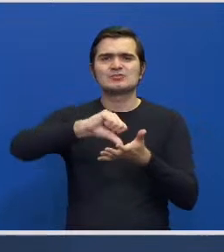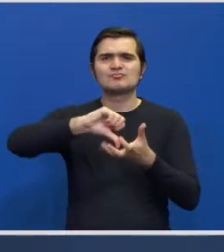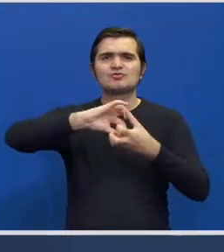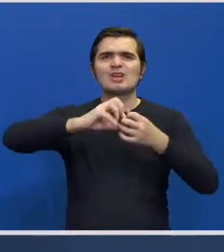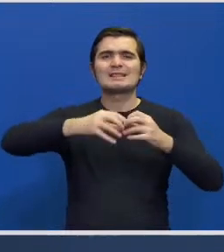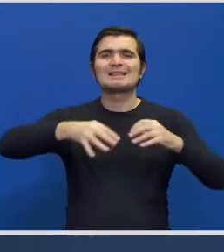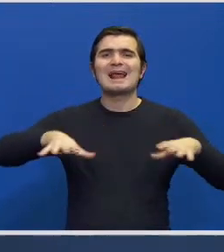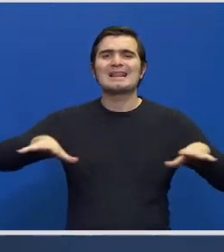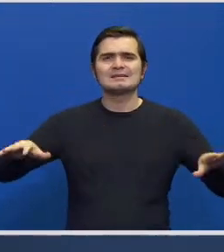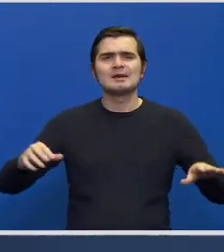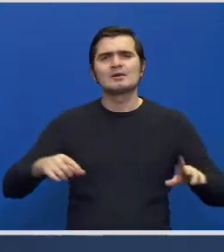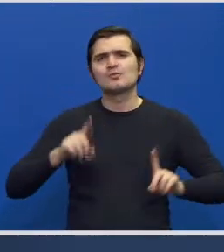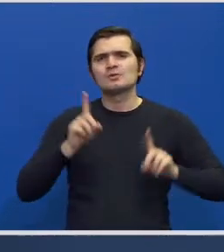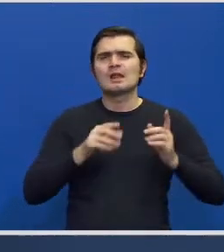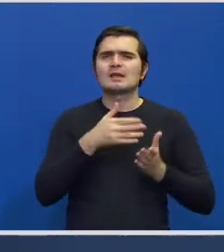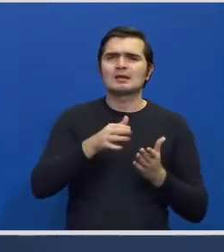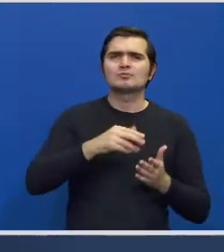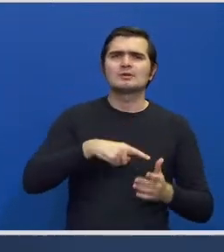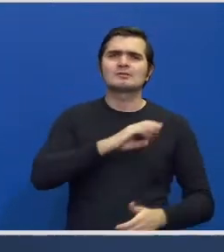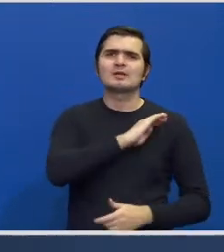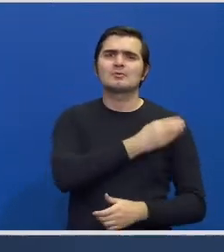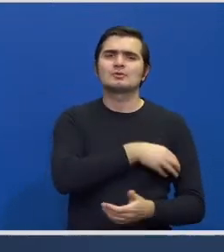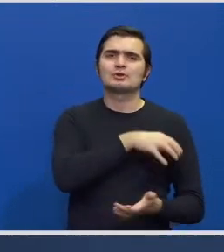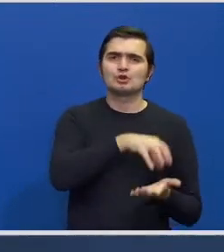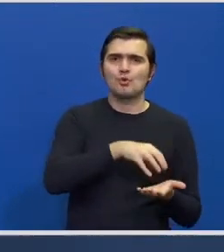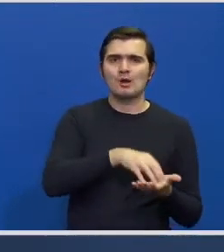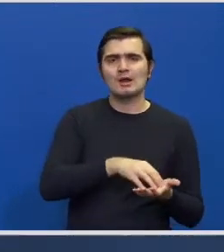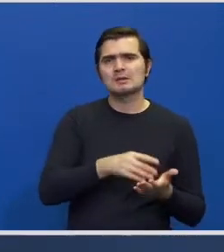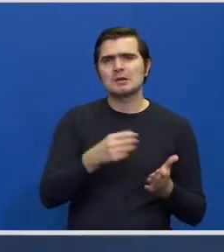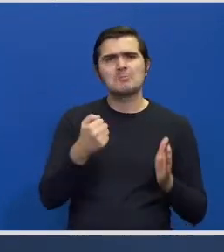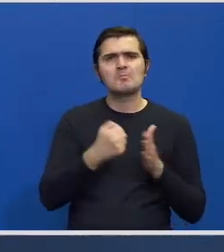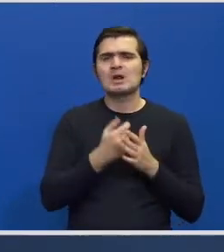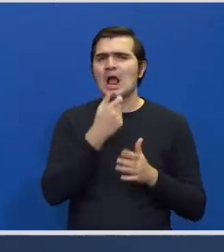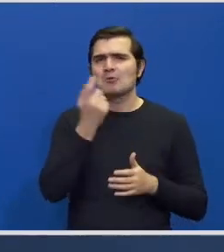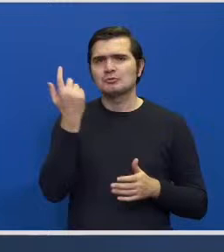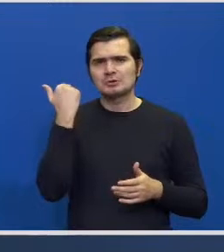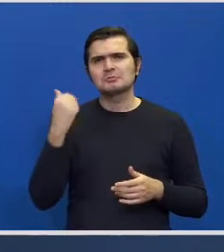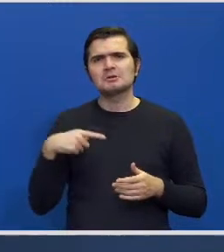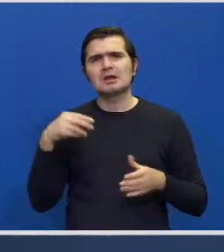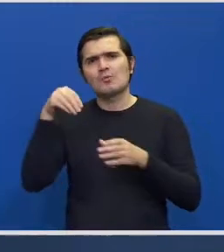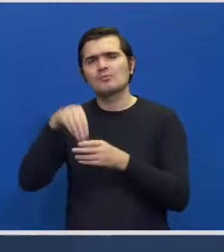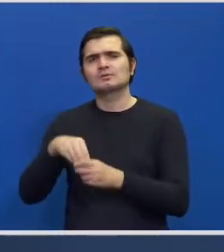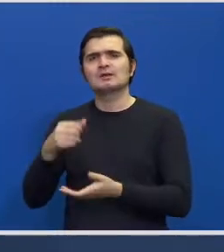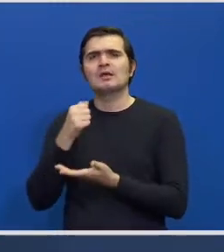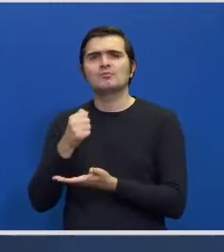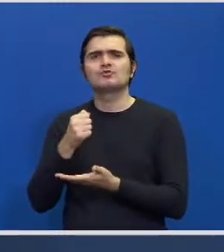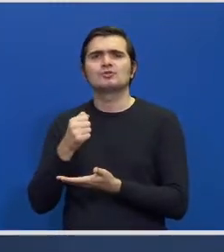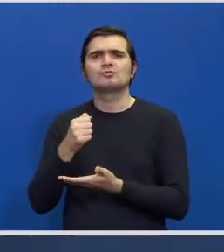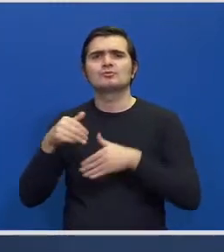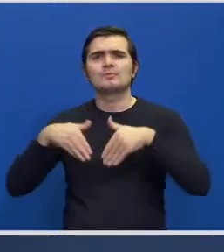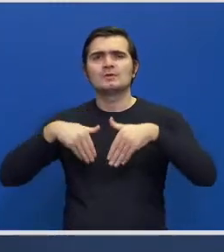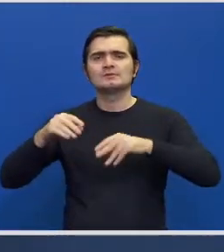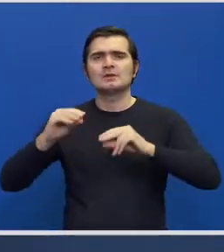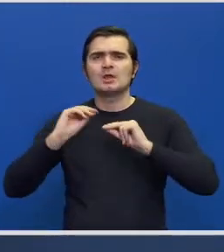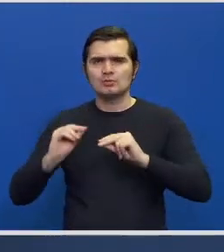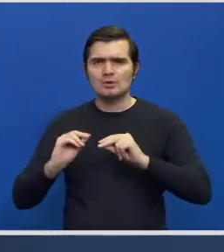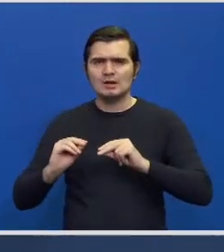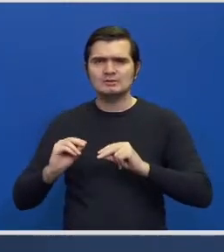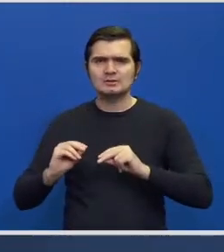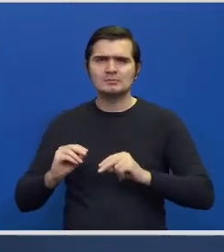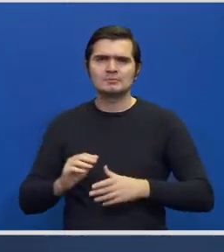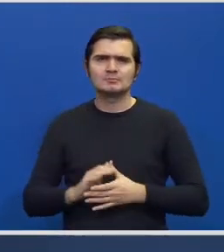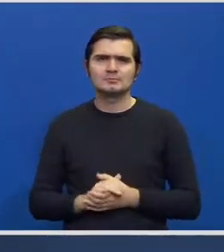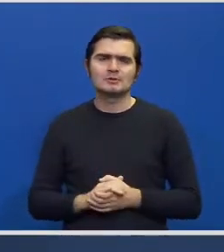de descentralizare. Sunt cheltuieli care sunt în sarcina autorităților locale, dar care până anul trecut, de exemplu, erau prinse în bugetul